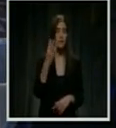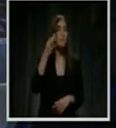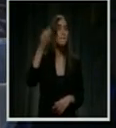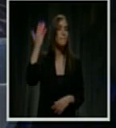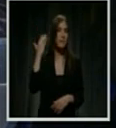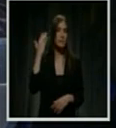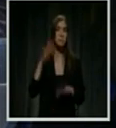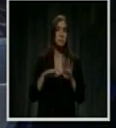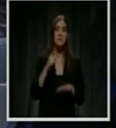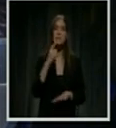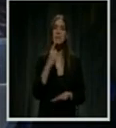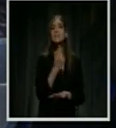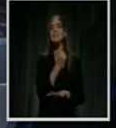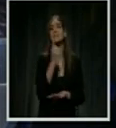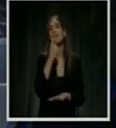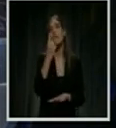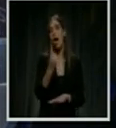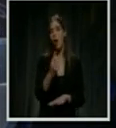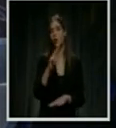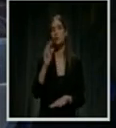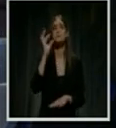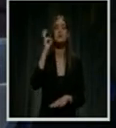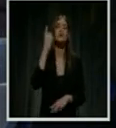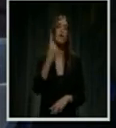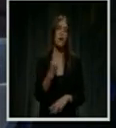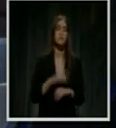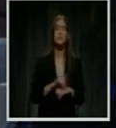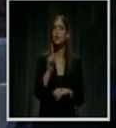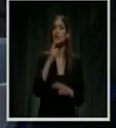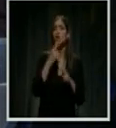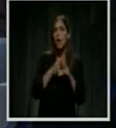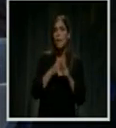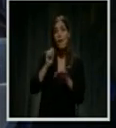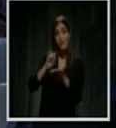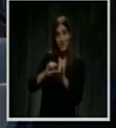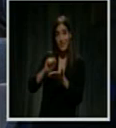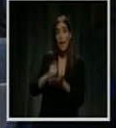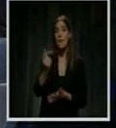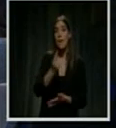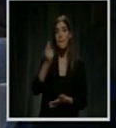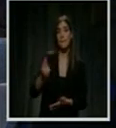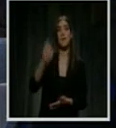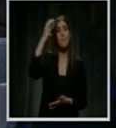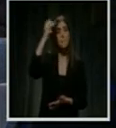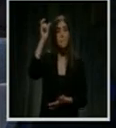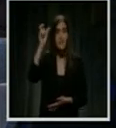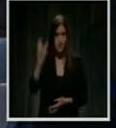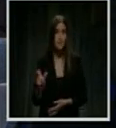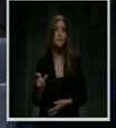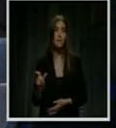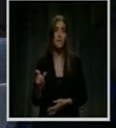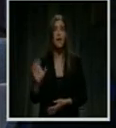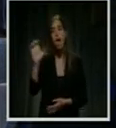ftiem u għamel sew li ftiem flimkien mal-ministri, il-Prim Ministri l-oħrajn Ewropej,